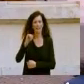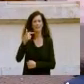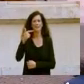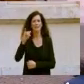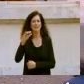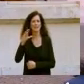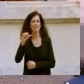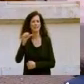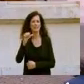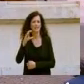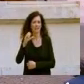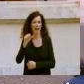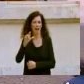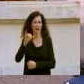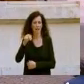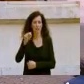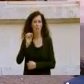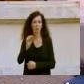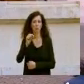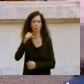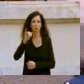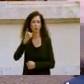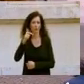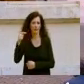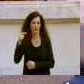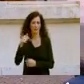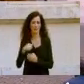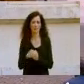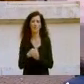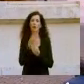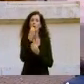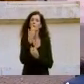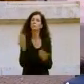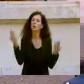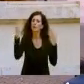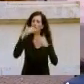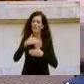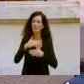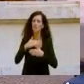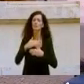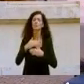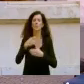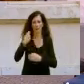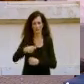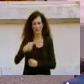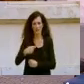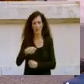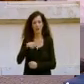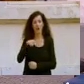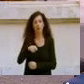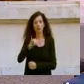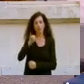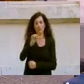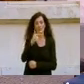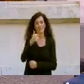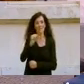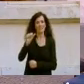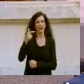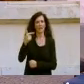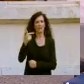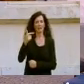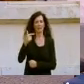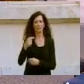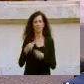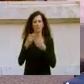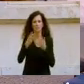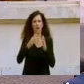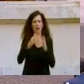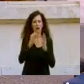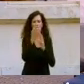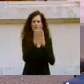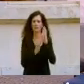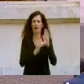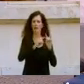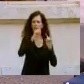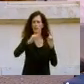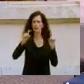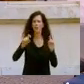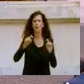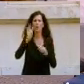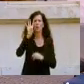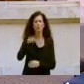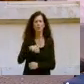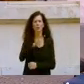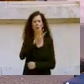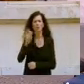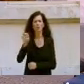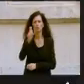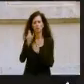presidente senza oggi oggi l'istat ha dato un po di dati sono dati pessimi ci sono circa 400.000 persone che hanno perso